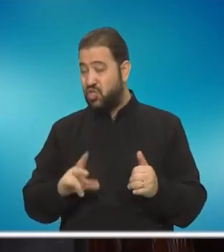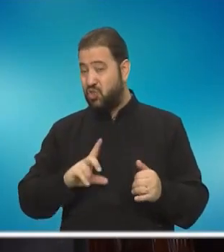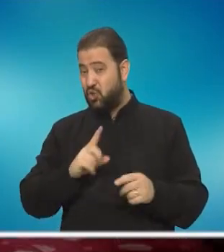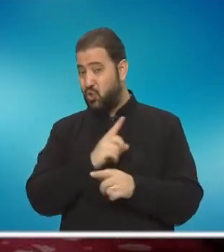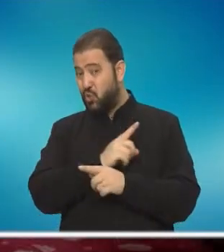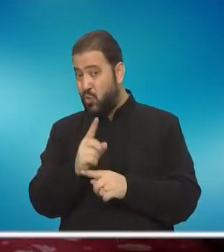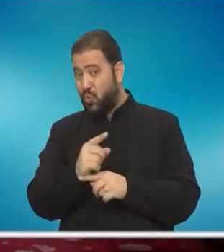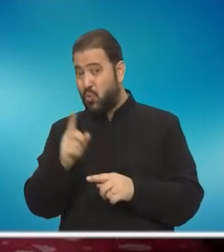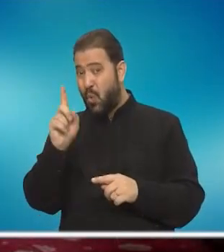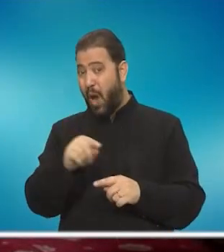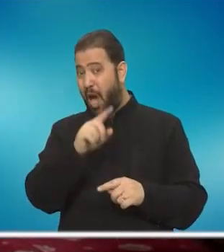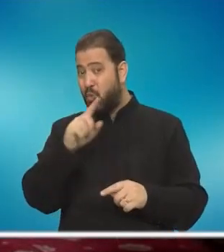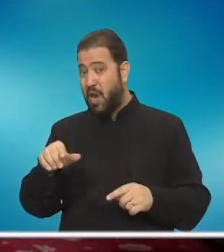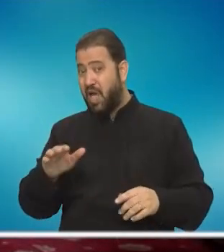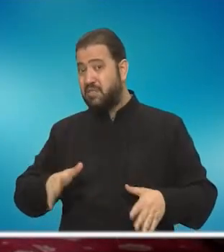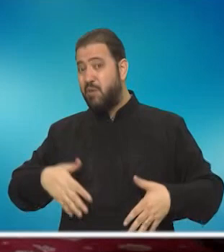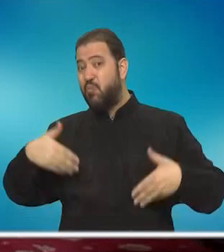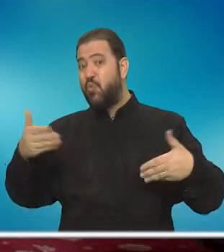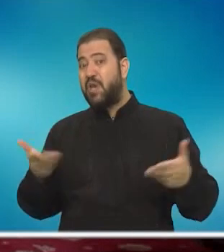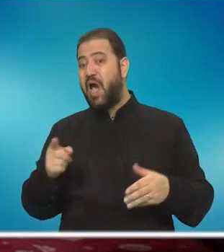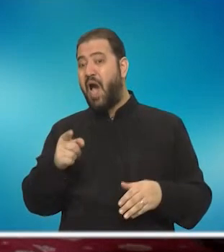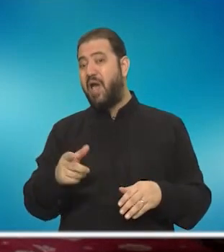pentru că, căutând acum un exemplu, dacă